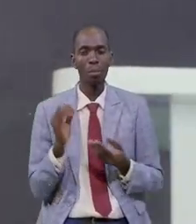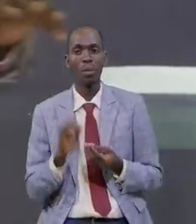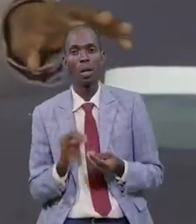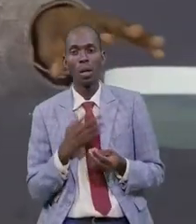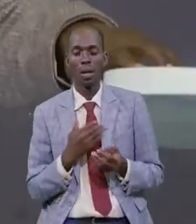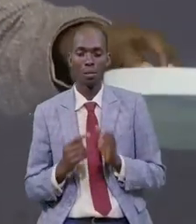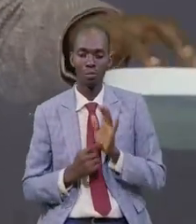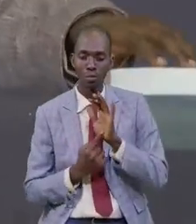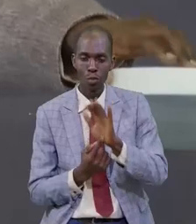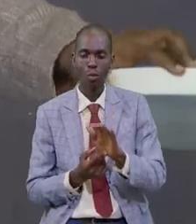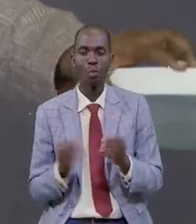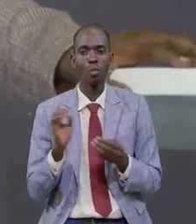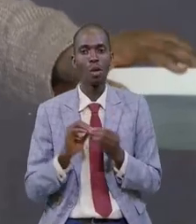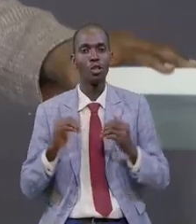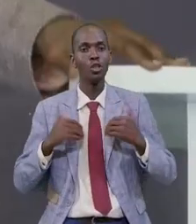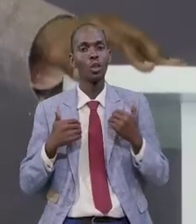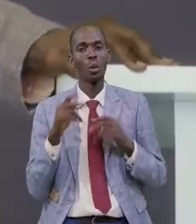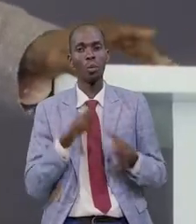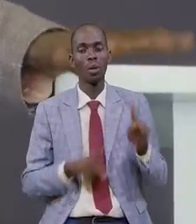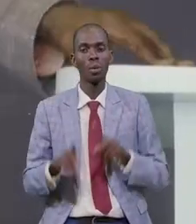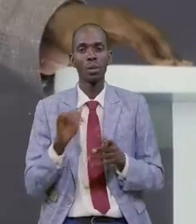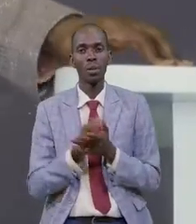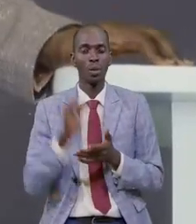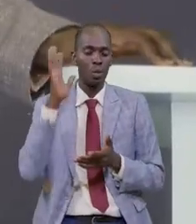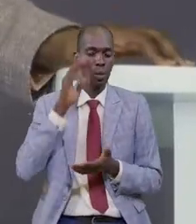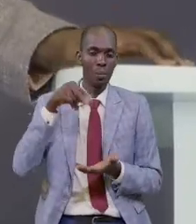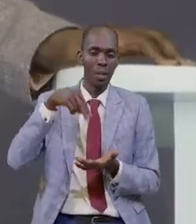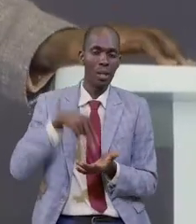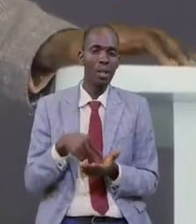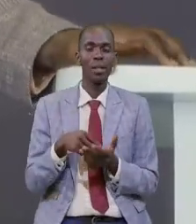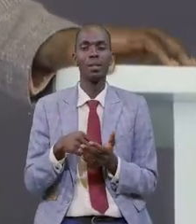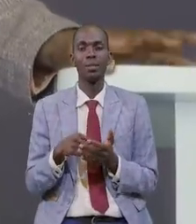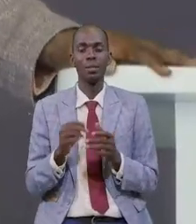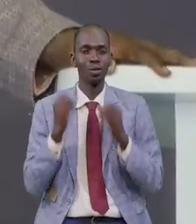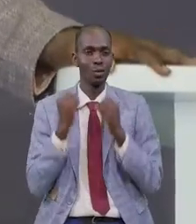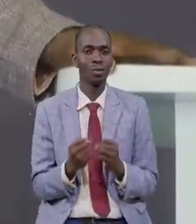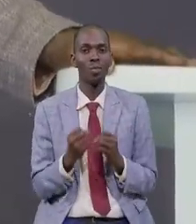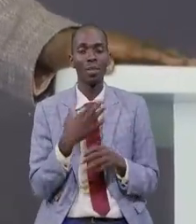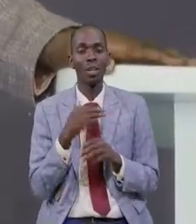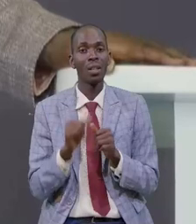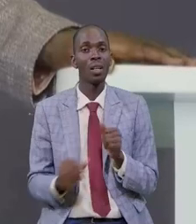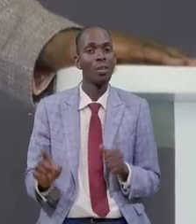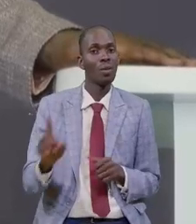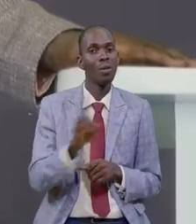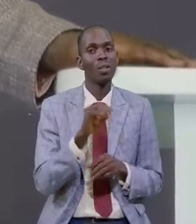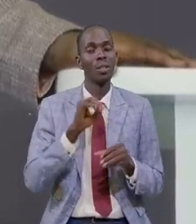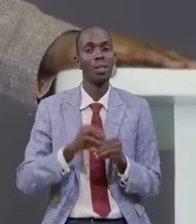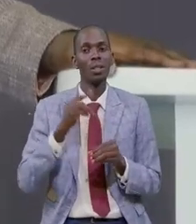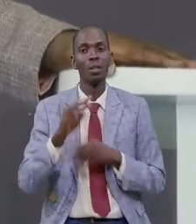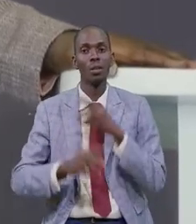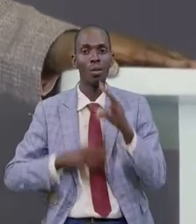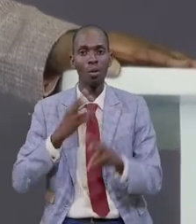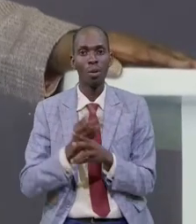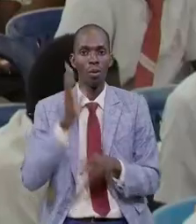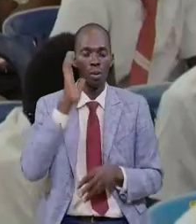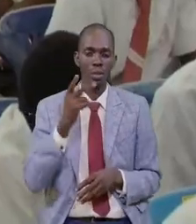sortir les jeunes qui vont ten qui vont se distinguer et chacun dans le monde